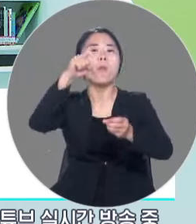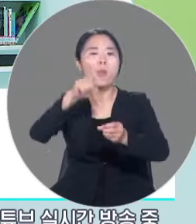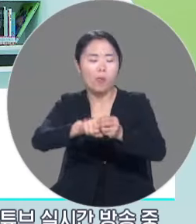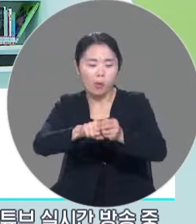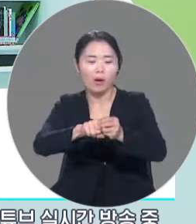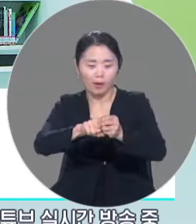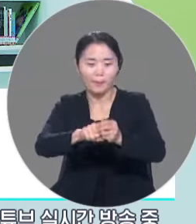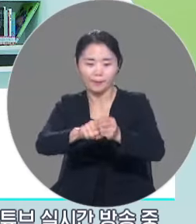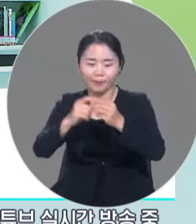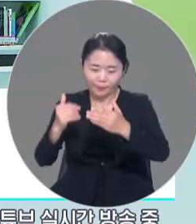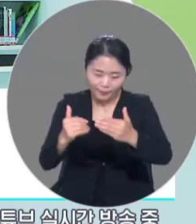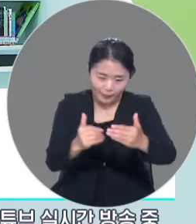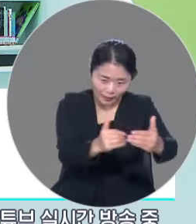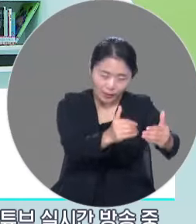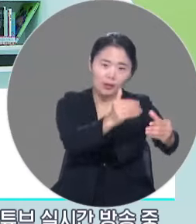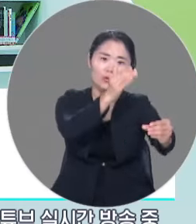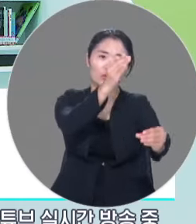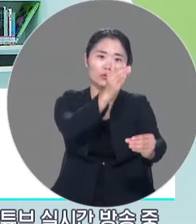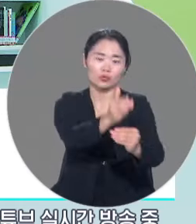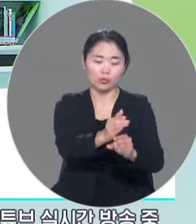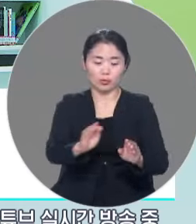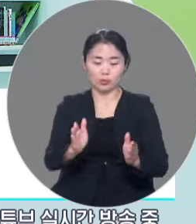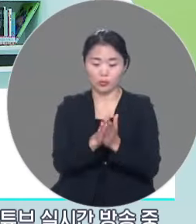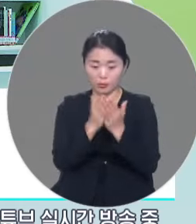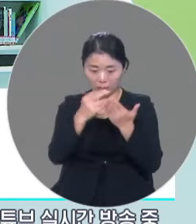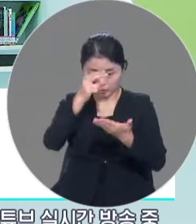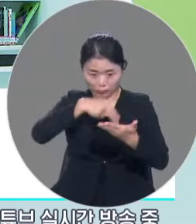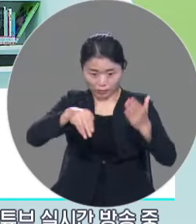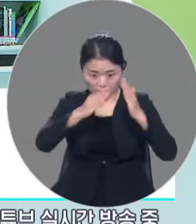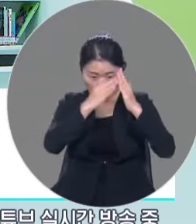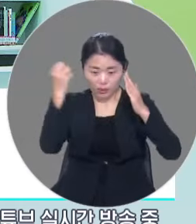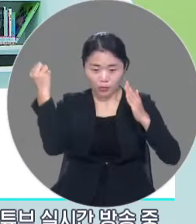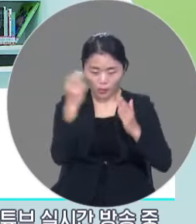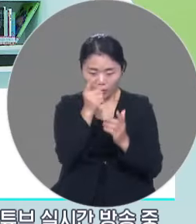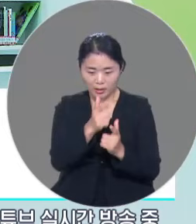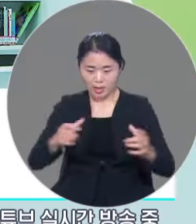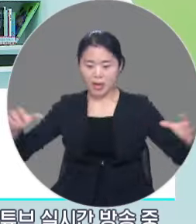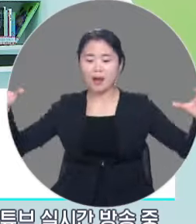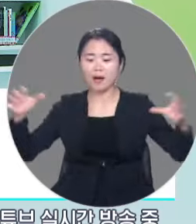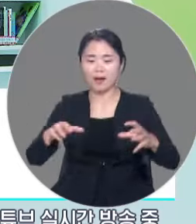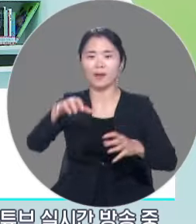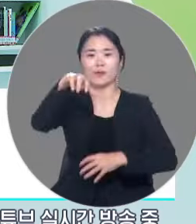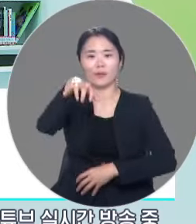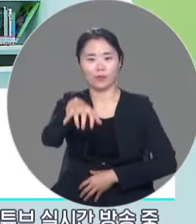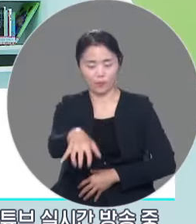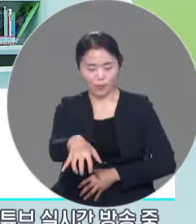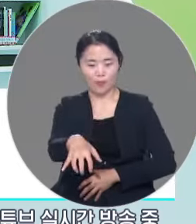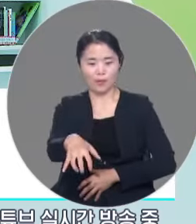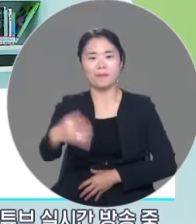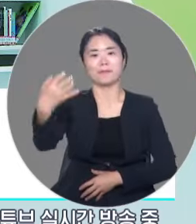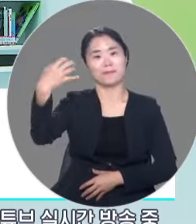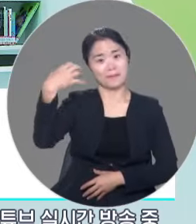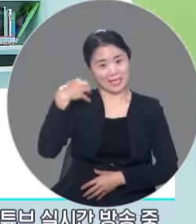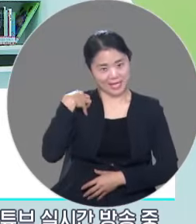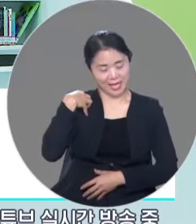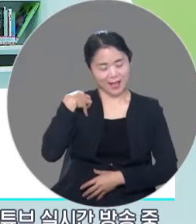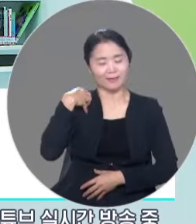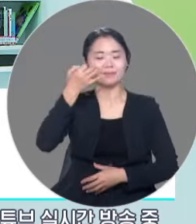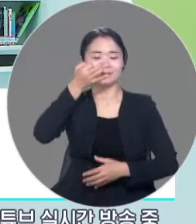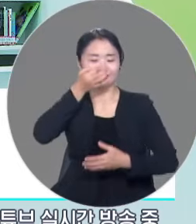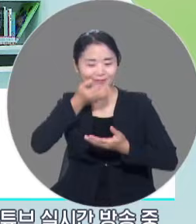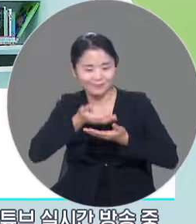한창입니다. 도서관을 넘어 지역의 복합문화공간 역할을 맡겠다는 구상인데요. 허준원 기자가